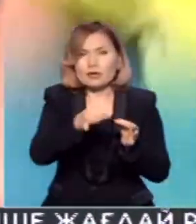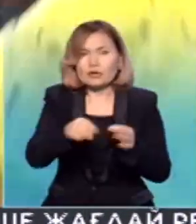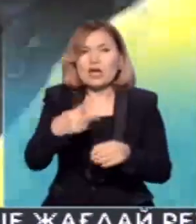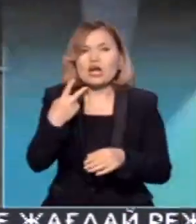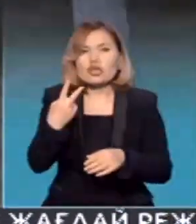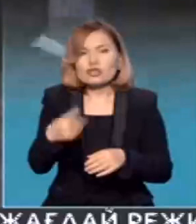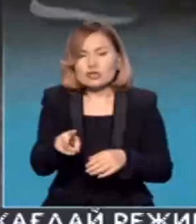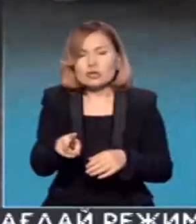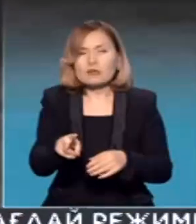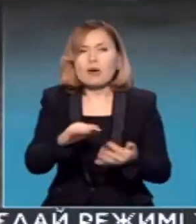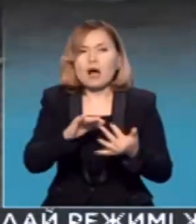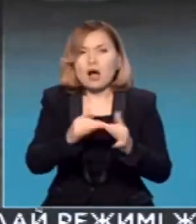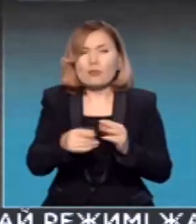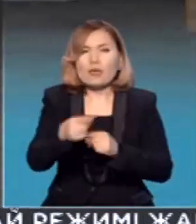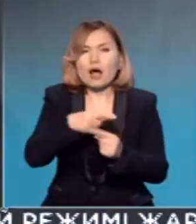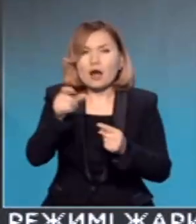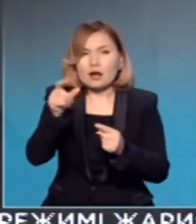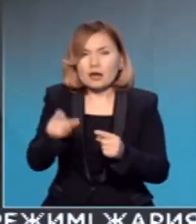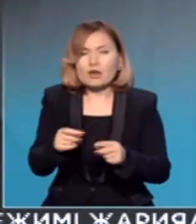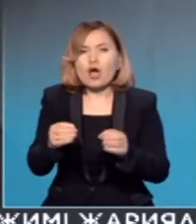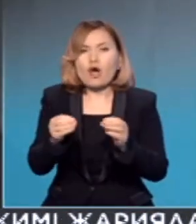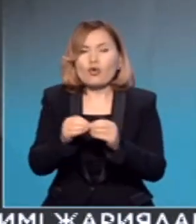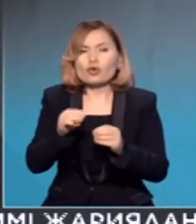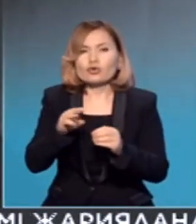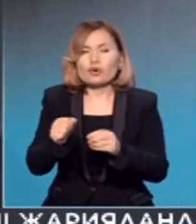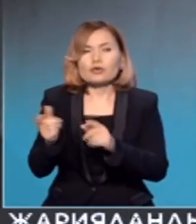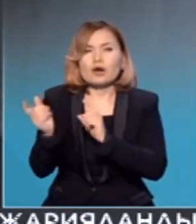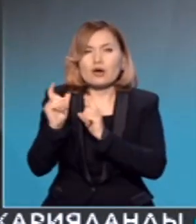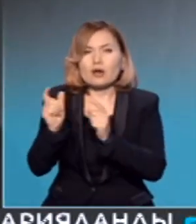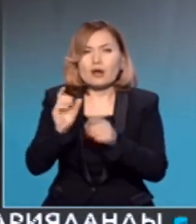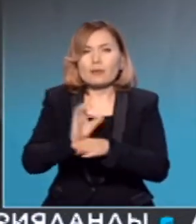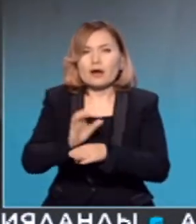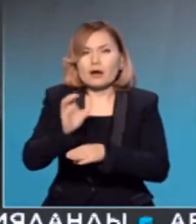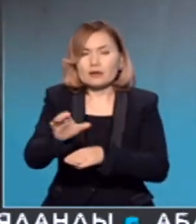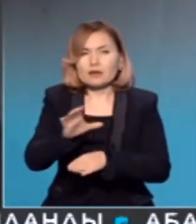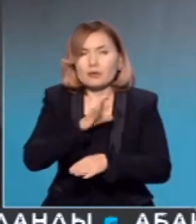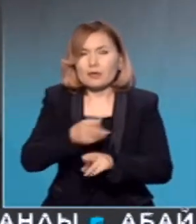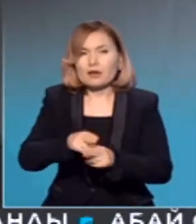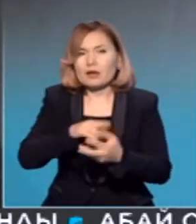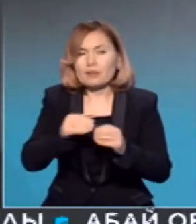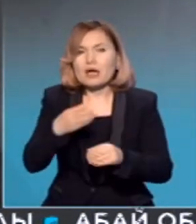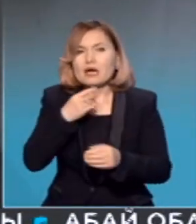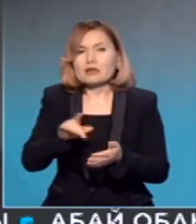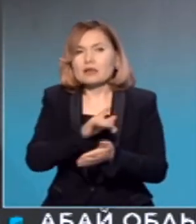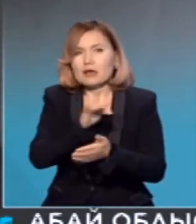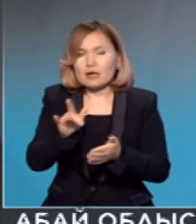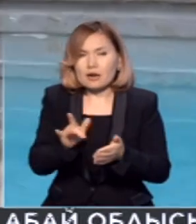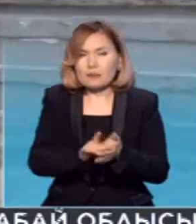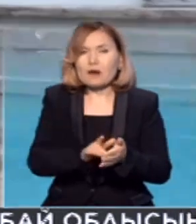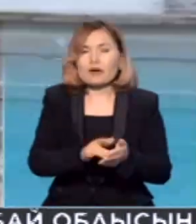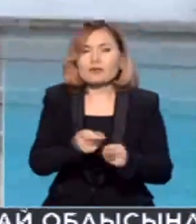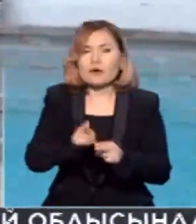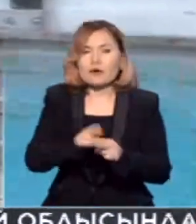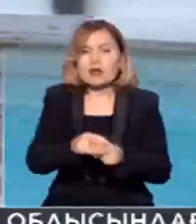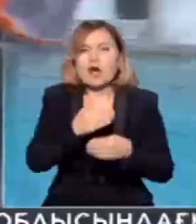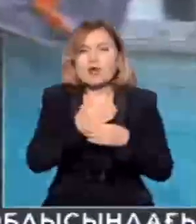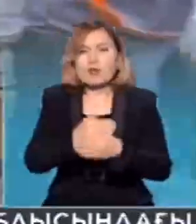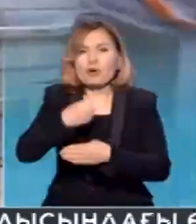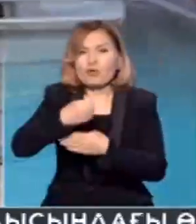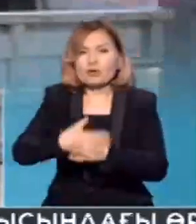ішінде жеке адамдар мен кәсіпкерлер бар, 10 тонна жүктелген көлік тастандырған. Ал семейде бірнеше көмек көрсету орындары